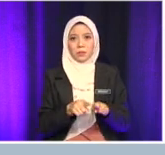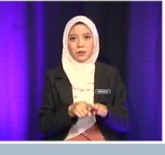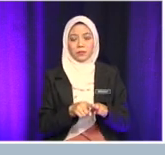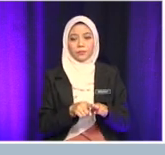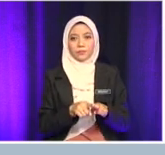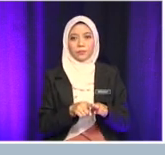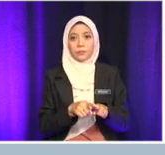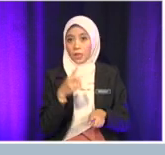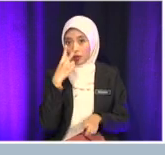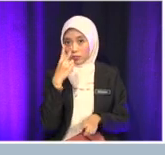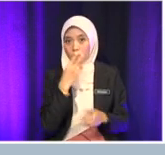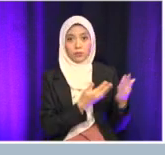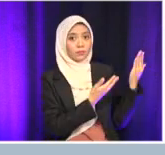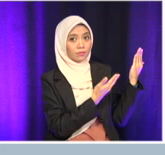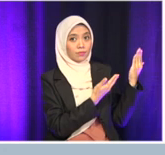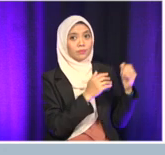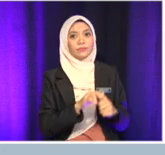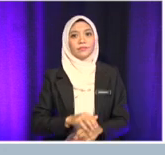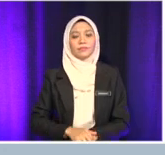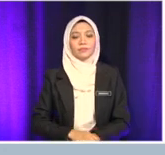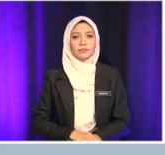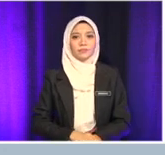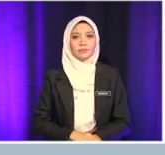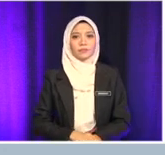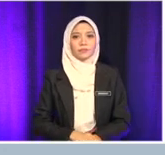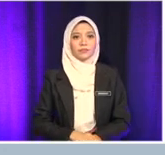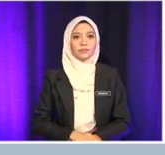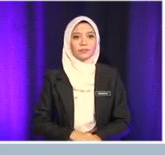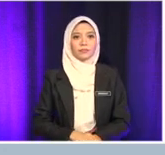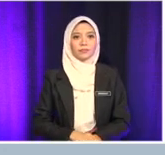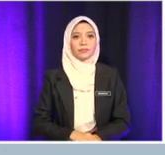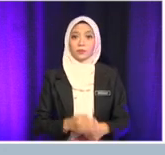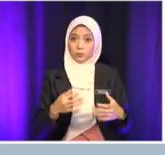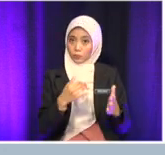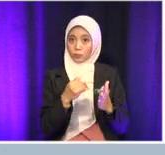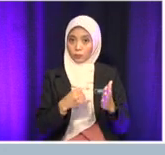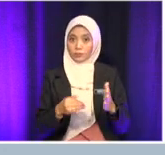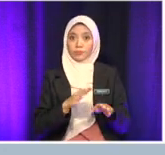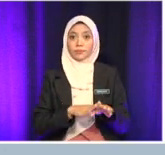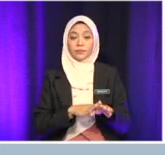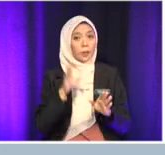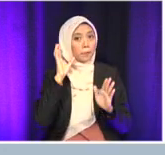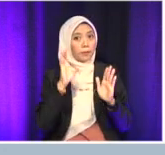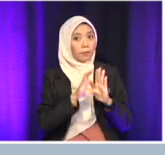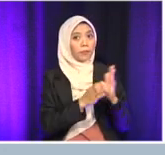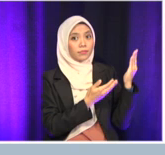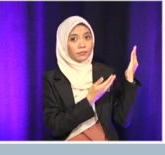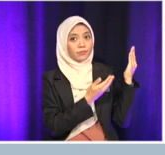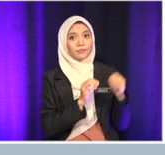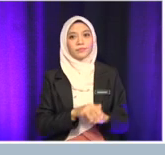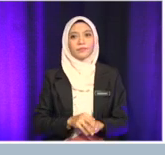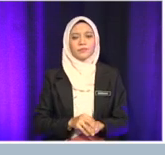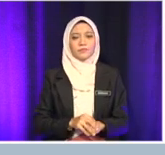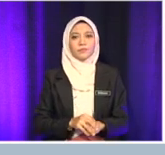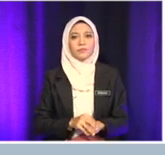dan sama dengan negatif 4 dan garis itu telah di pada gambar Oke mana Kalau yang kedua ketaksamaan